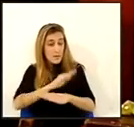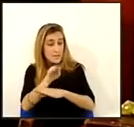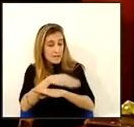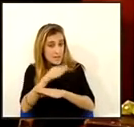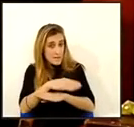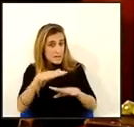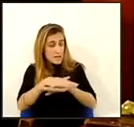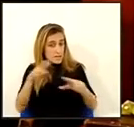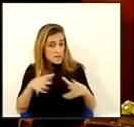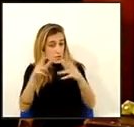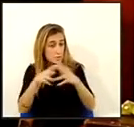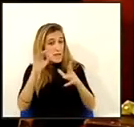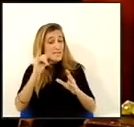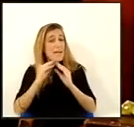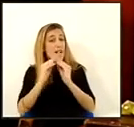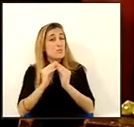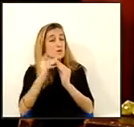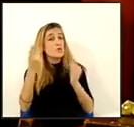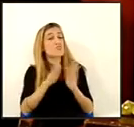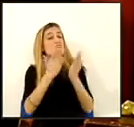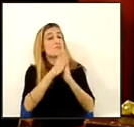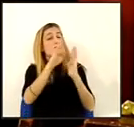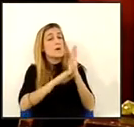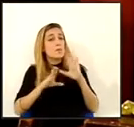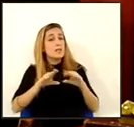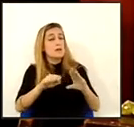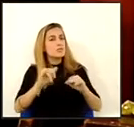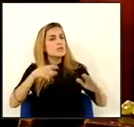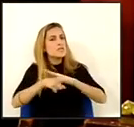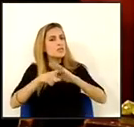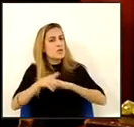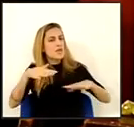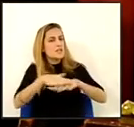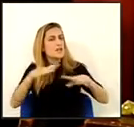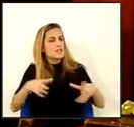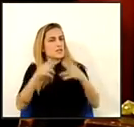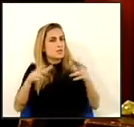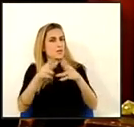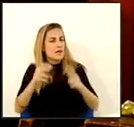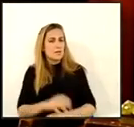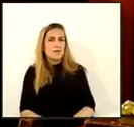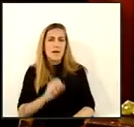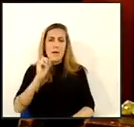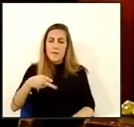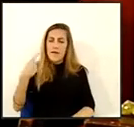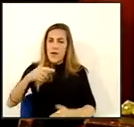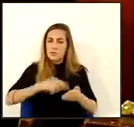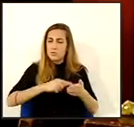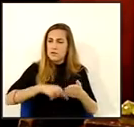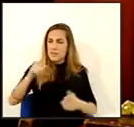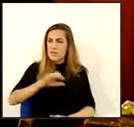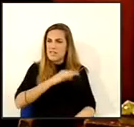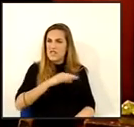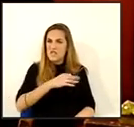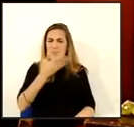de Vic i de l'elaboració d'un manual d'ús i estil de les xarxes socials. l'import del contracte que li va fer amb aquest senyor, crec recordar que